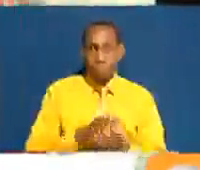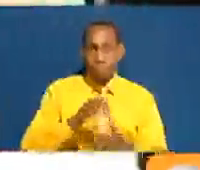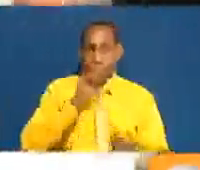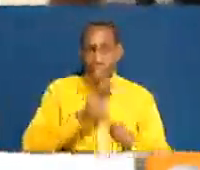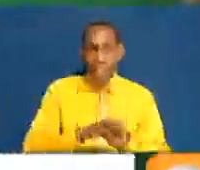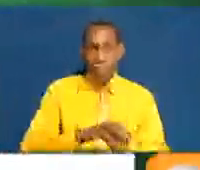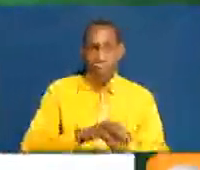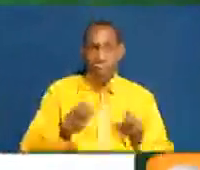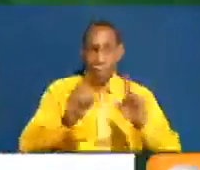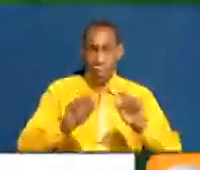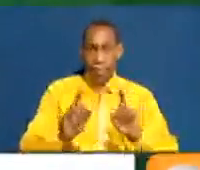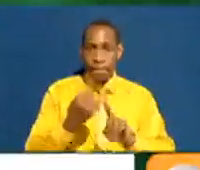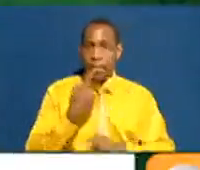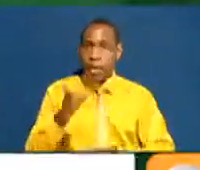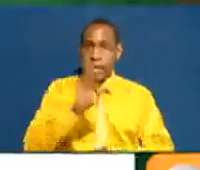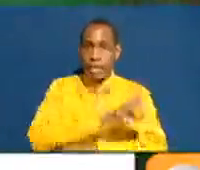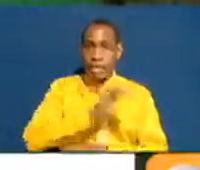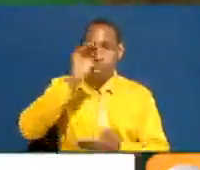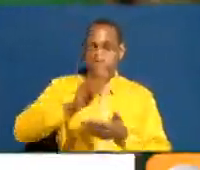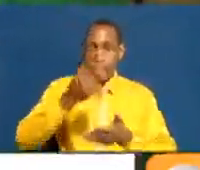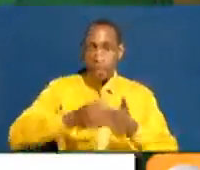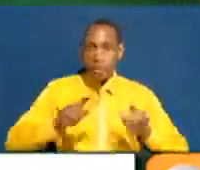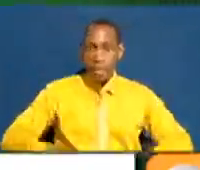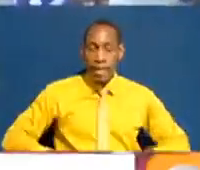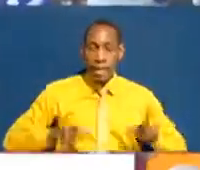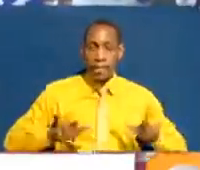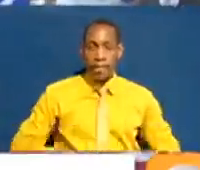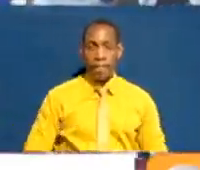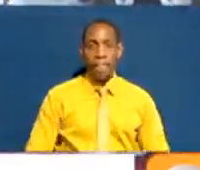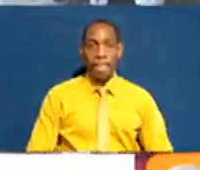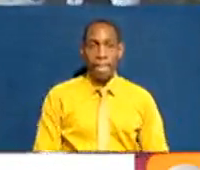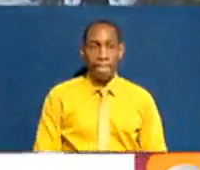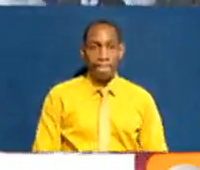siku 100 za kwanza atapunguza gharama ya maisha.